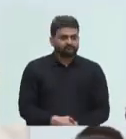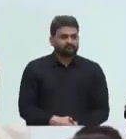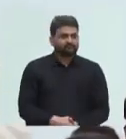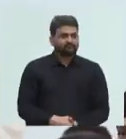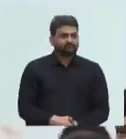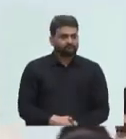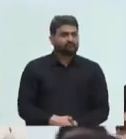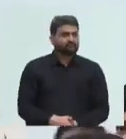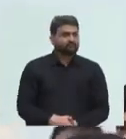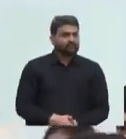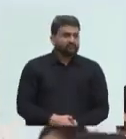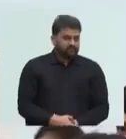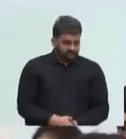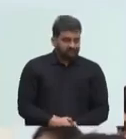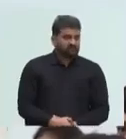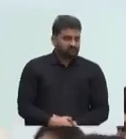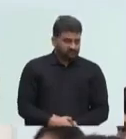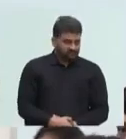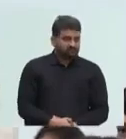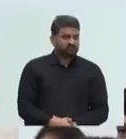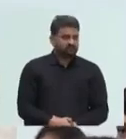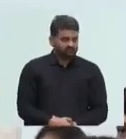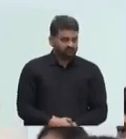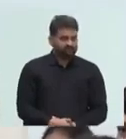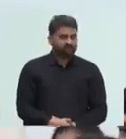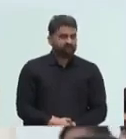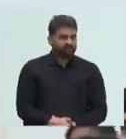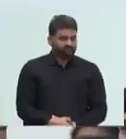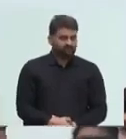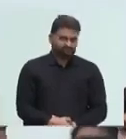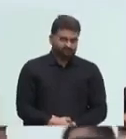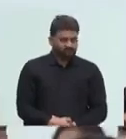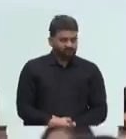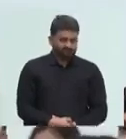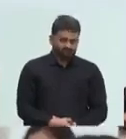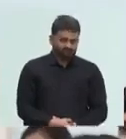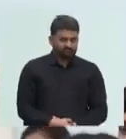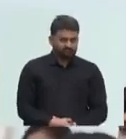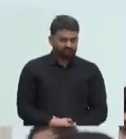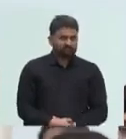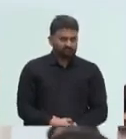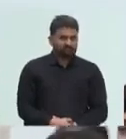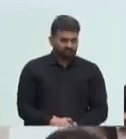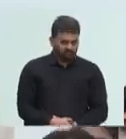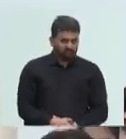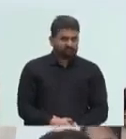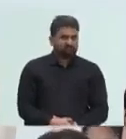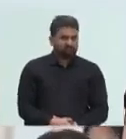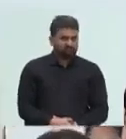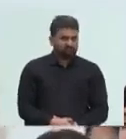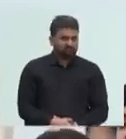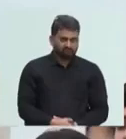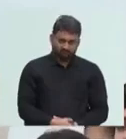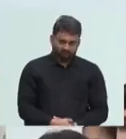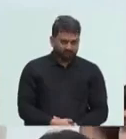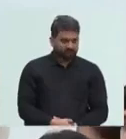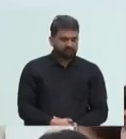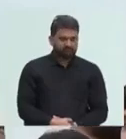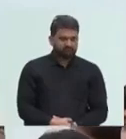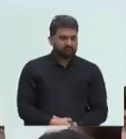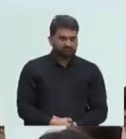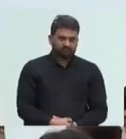था 1997 से, तो मेरे हियरिंग लोगों के साथ मेरा कंपटीशन होता था और मैंने बढ़ने की कोशिश की। मैंने ओलंपिक्स